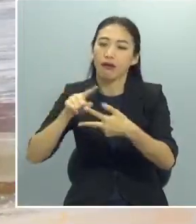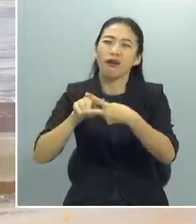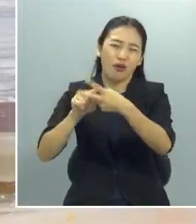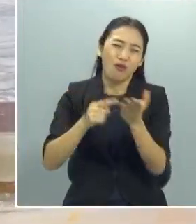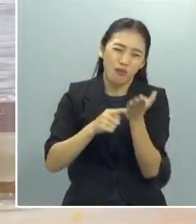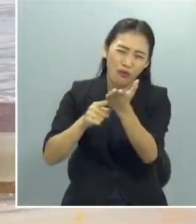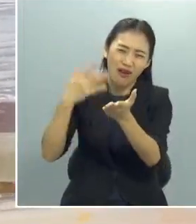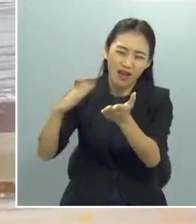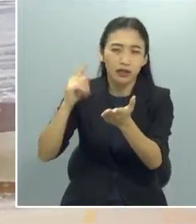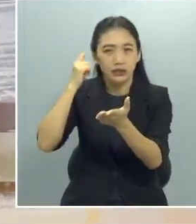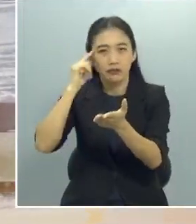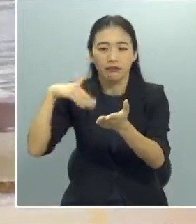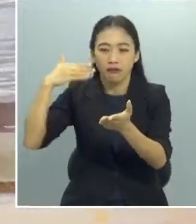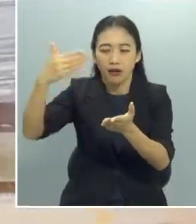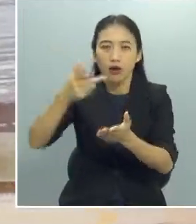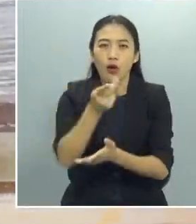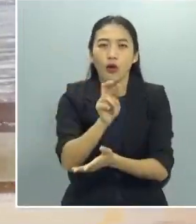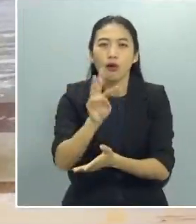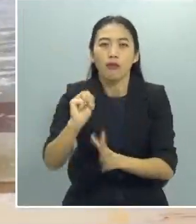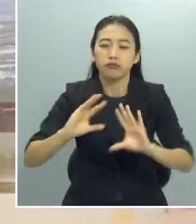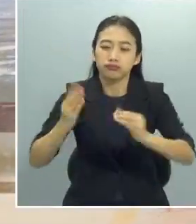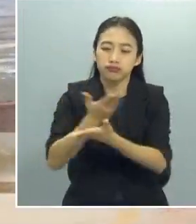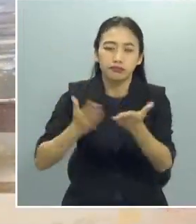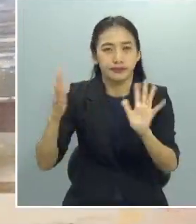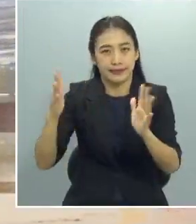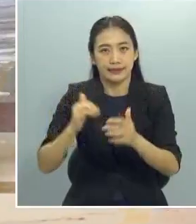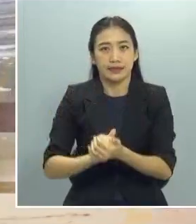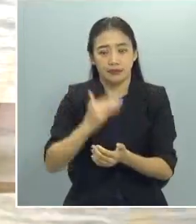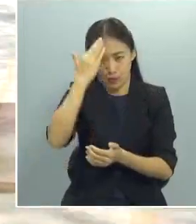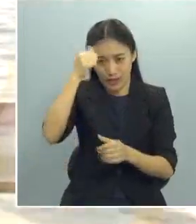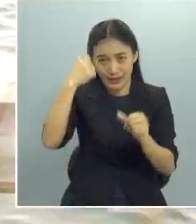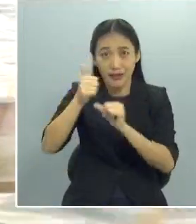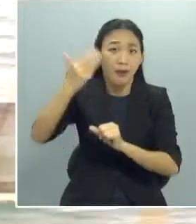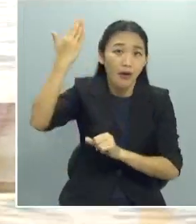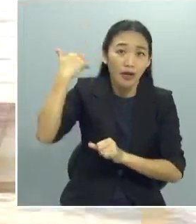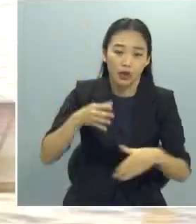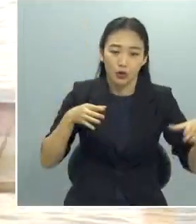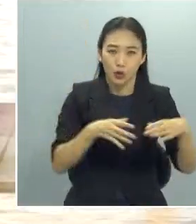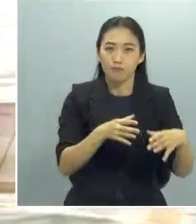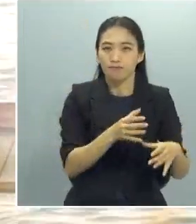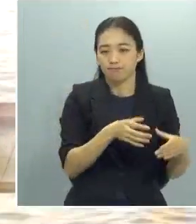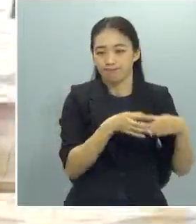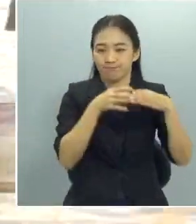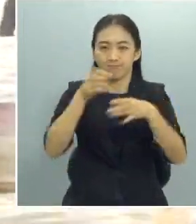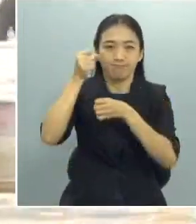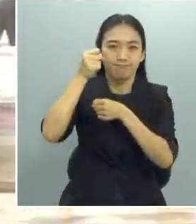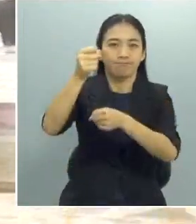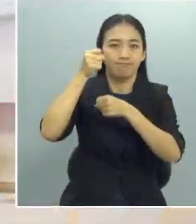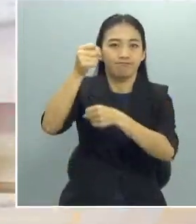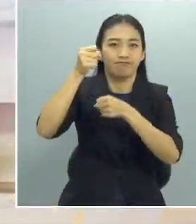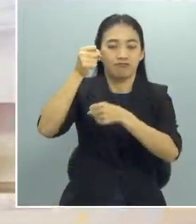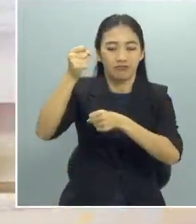เราคงจะจำได้นะมีกลุ่มก้อนกิจกรรมไปแสดงออกคัดค้านไม่เห็นด้วยกับการเปิดถึง